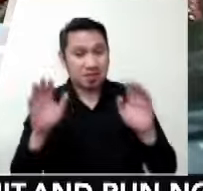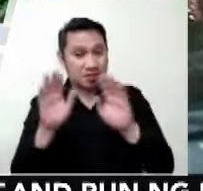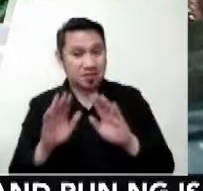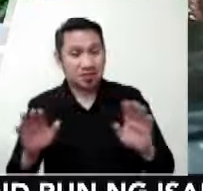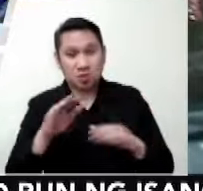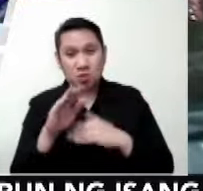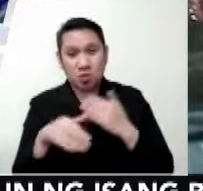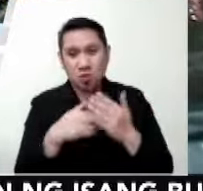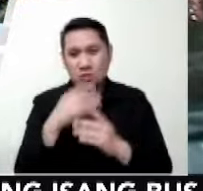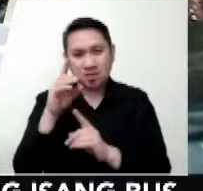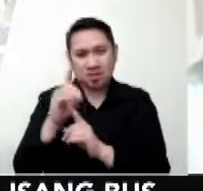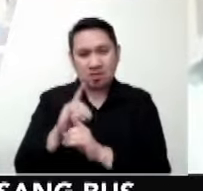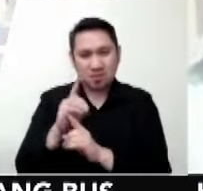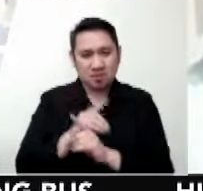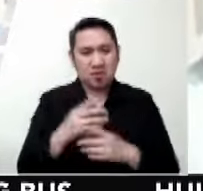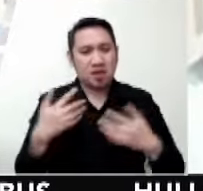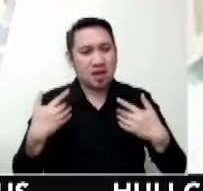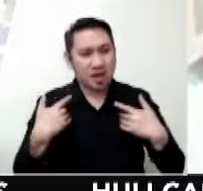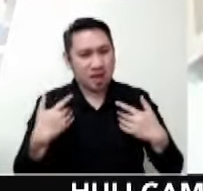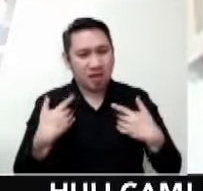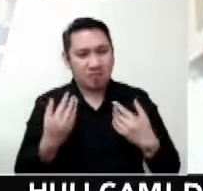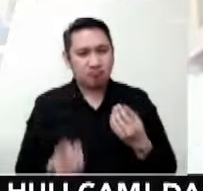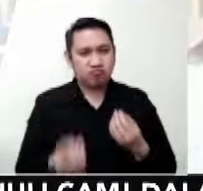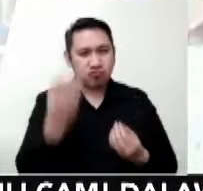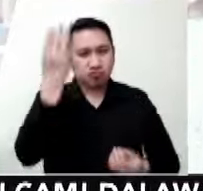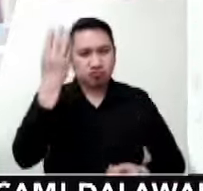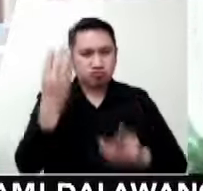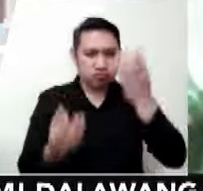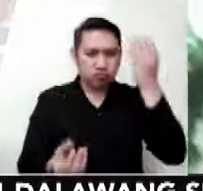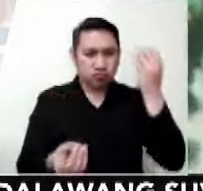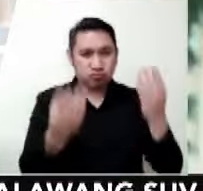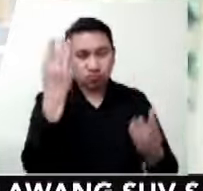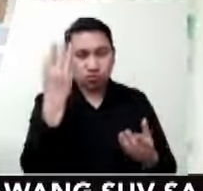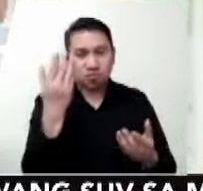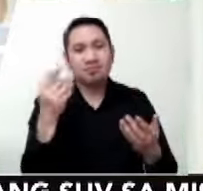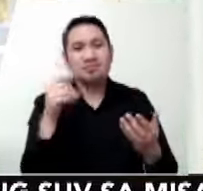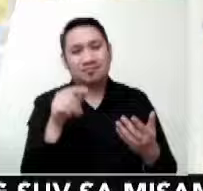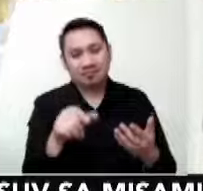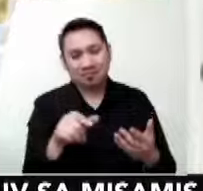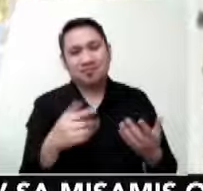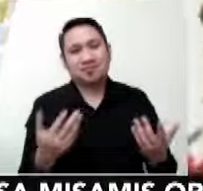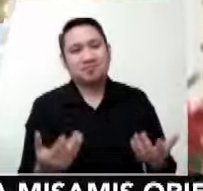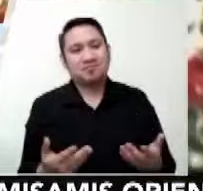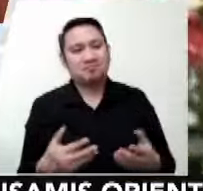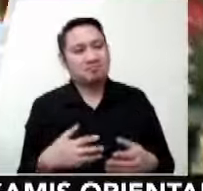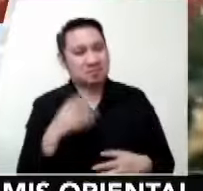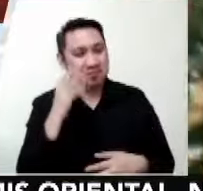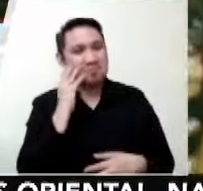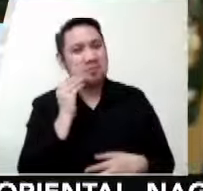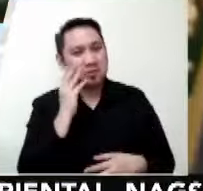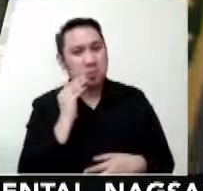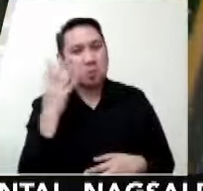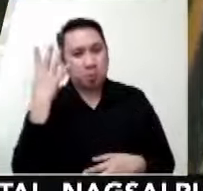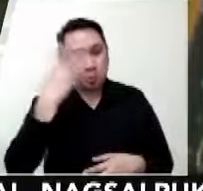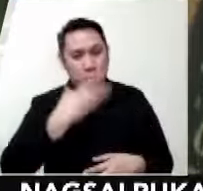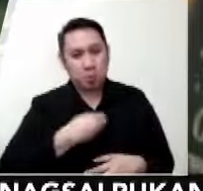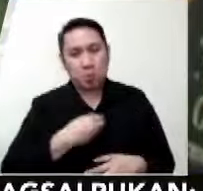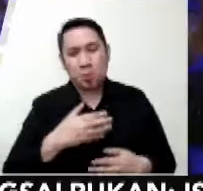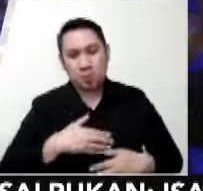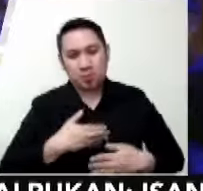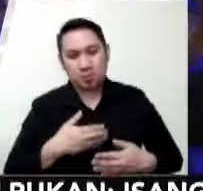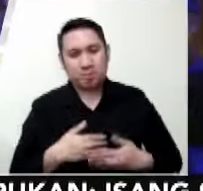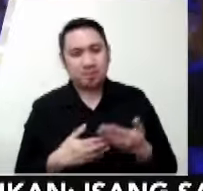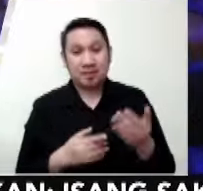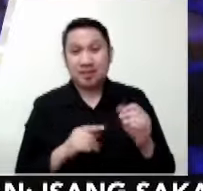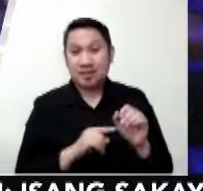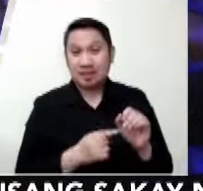magkakaroon ng spectacular fireworks display na kukumpleto sa inyong holiday experience Mel simula ngayong